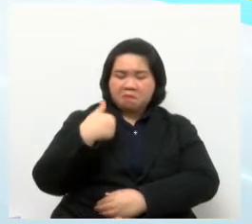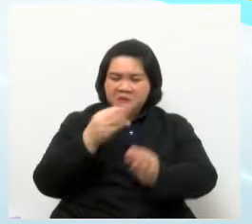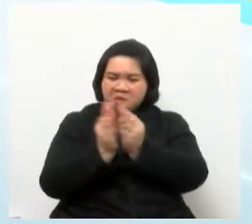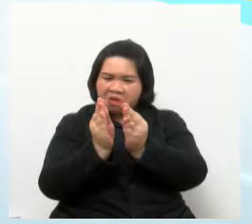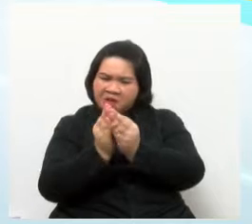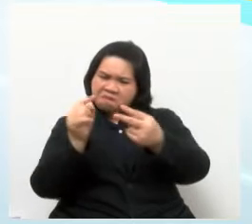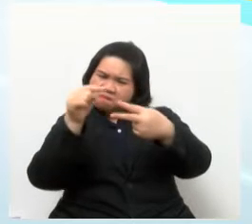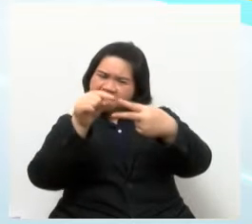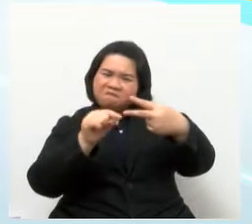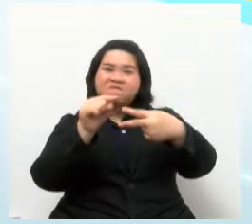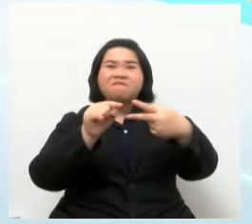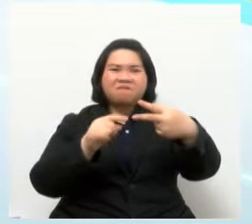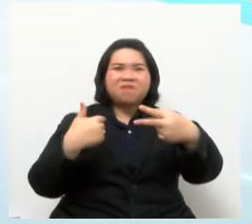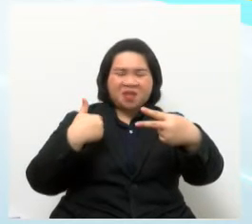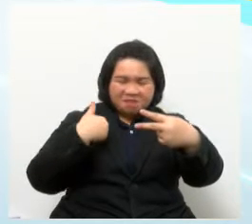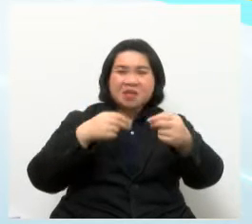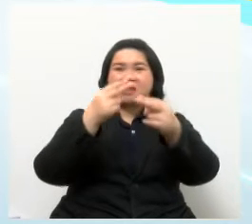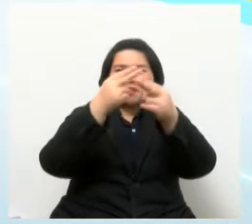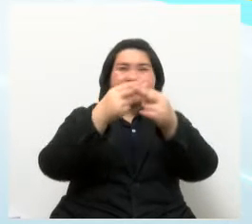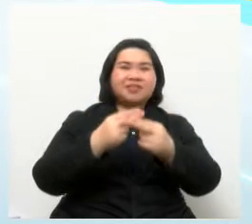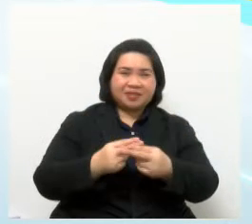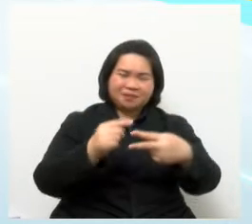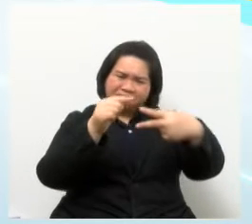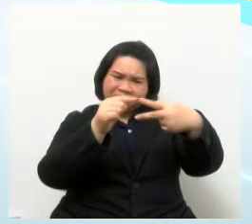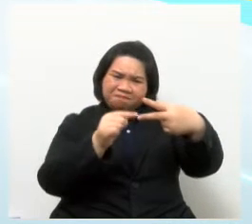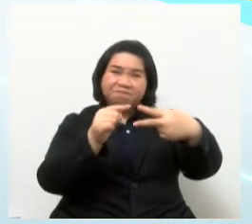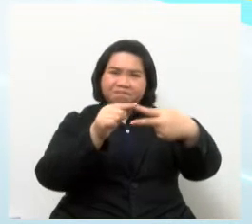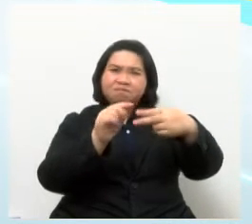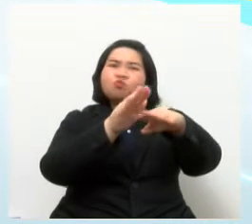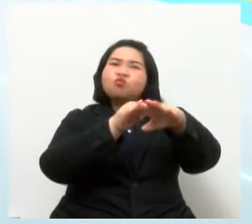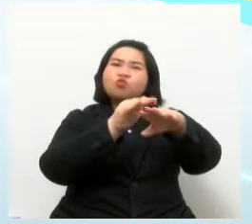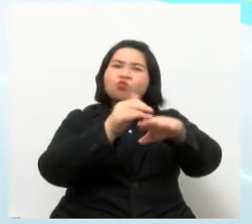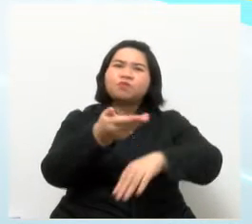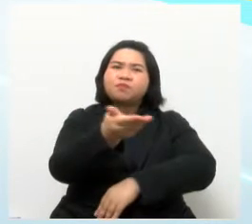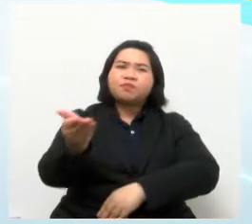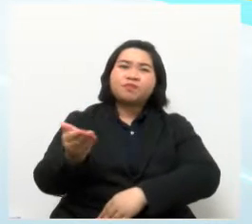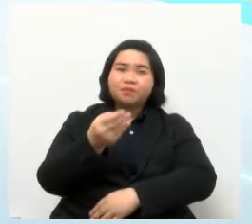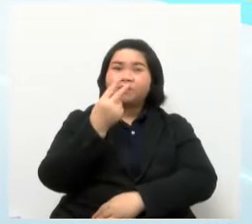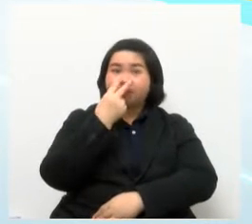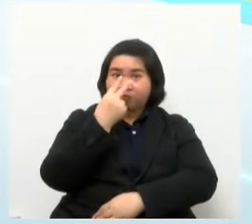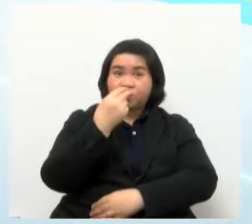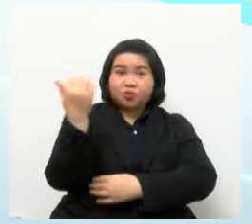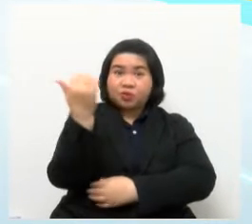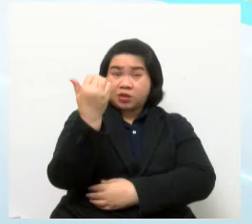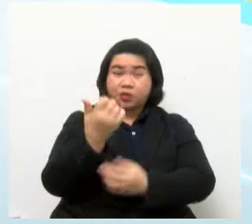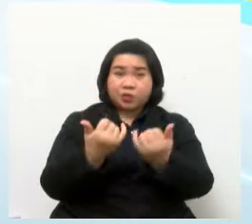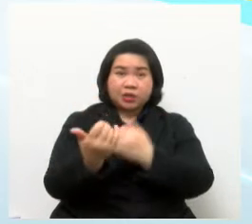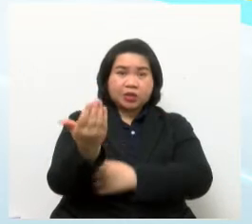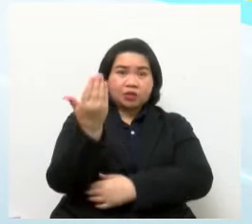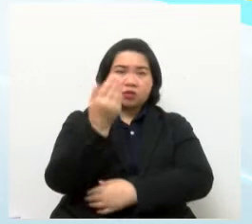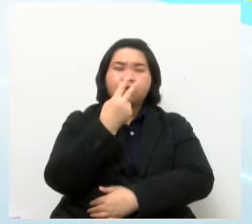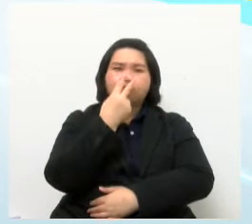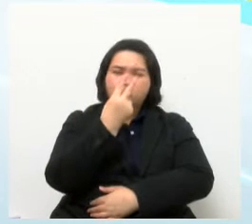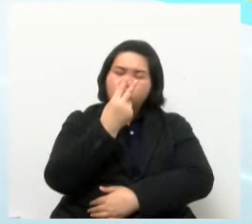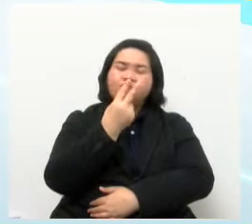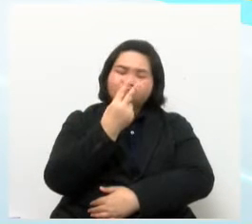มากเลยค่ะกับสำหรับ2รายชื่อนะคะเพราะฉะนั้นอยากจะขอเชิญชวนค่ะท่านผู้รับชมรายการของเราทุกท่านนะคะได้ร่วมกันเป็นส่วนหนึ่งใน